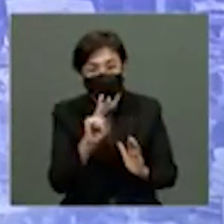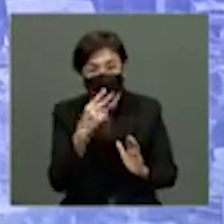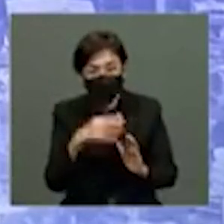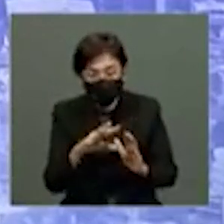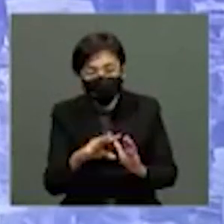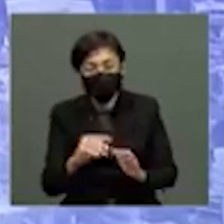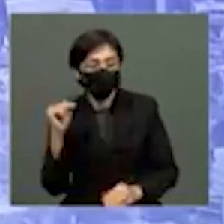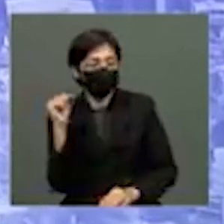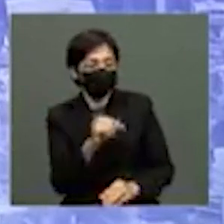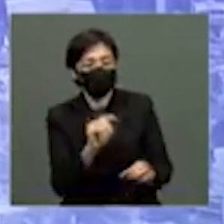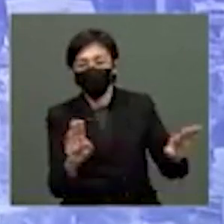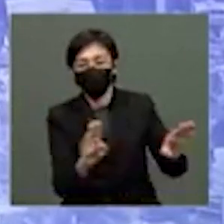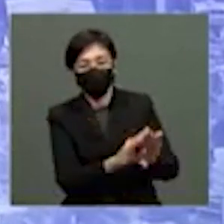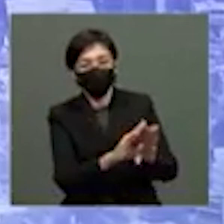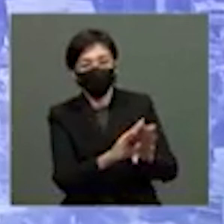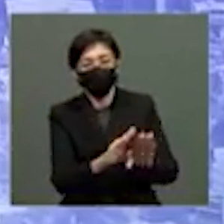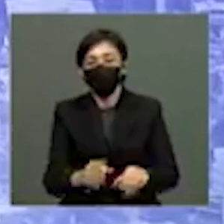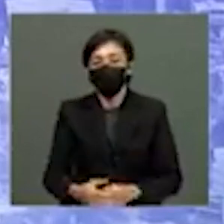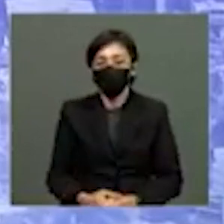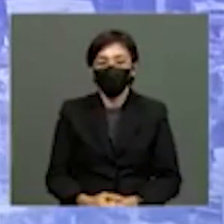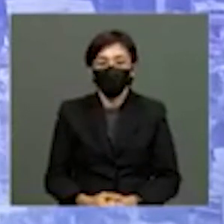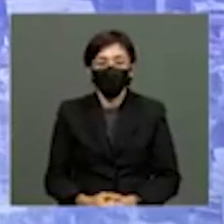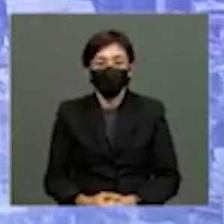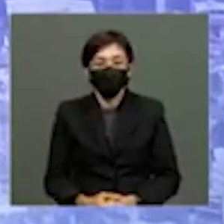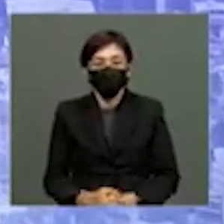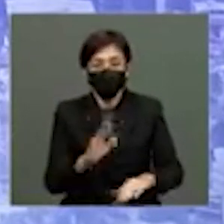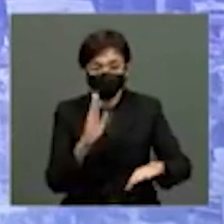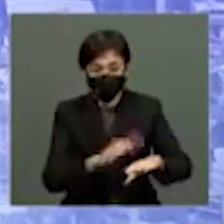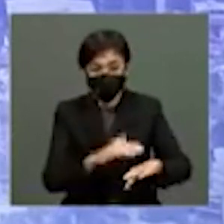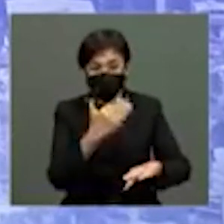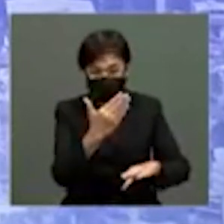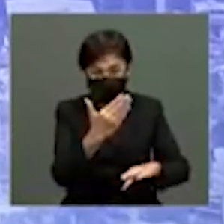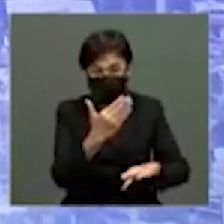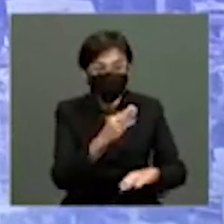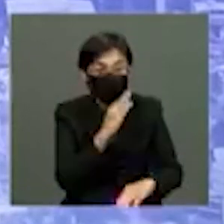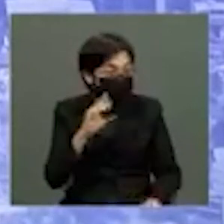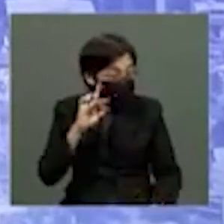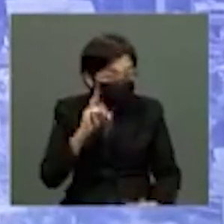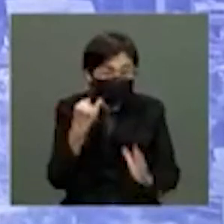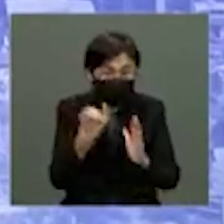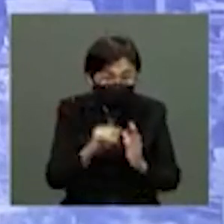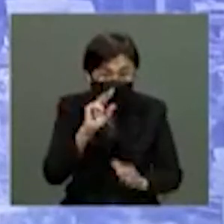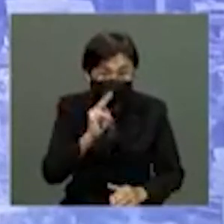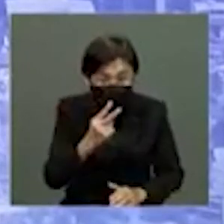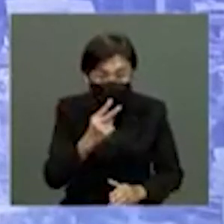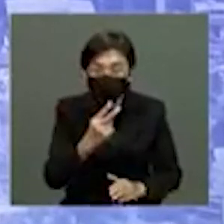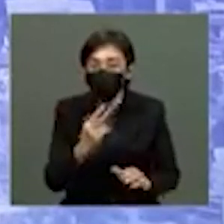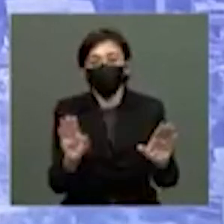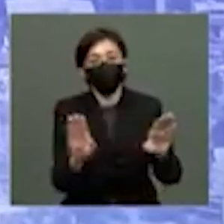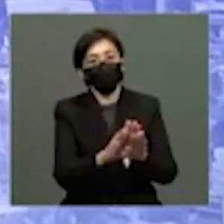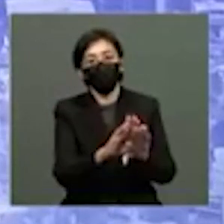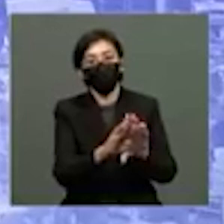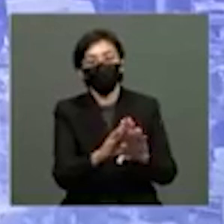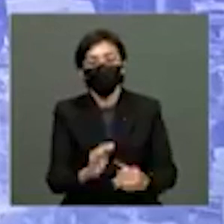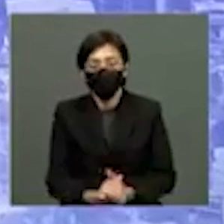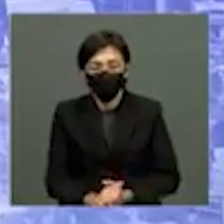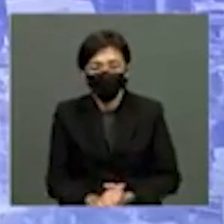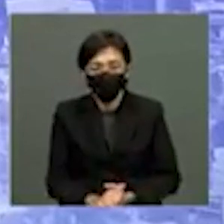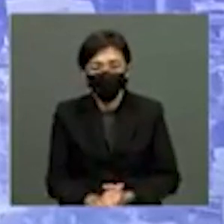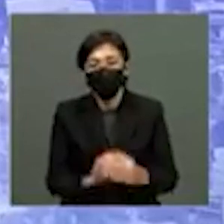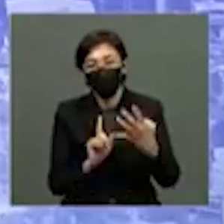ที่จะสั่งปิดร้านได้เลยนะครับเตือนก่อนแล้วก็ปิดนะครับอันนี้คือข้อที่3ข้อที่4